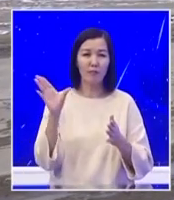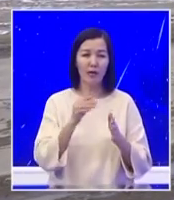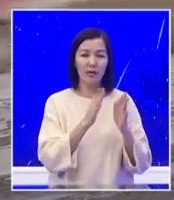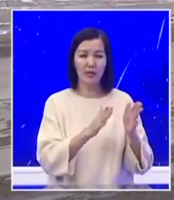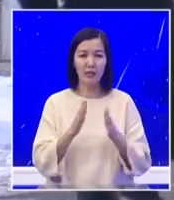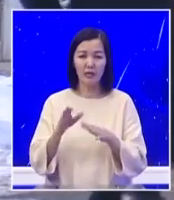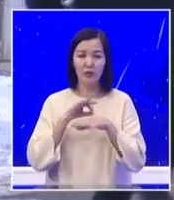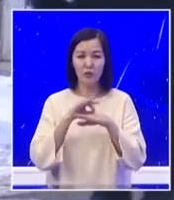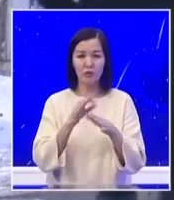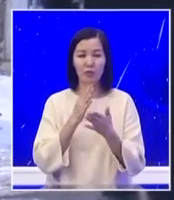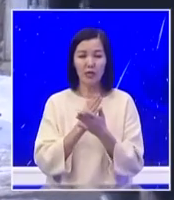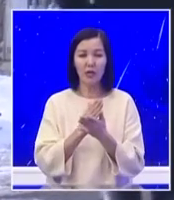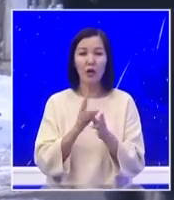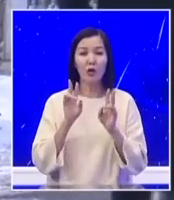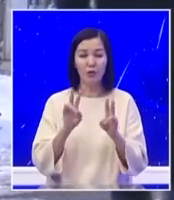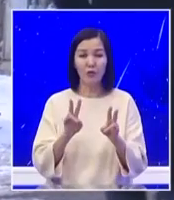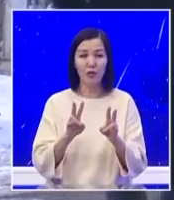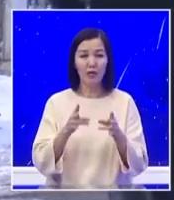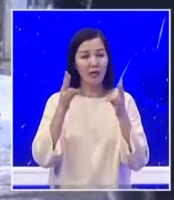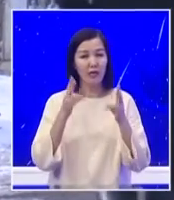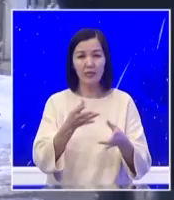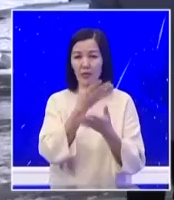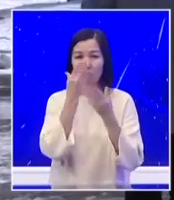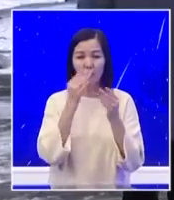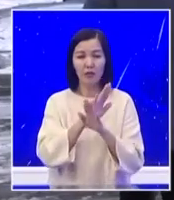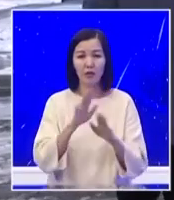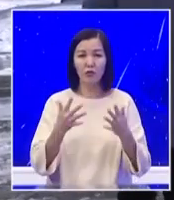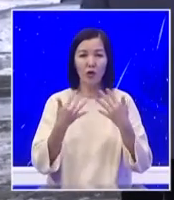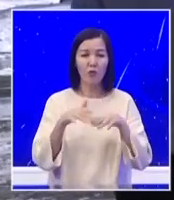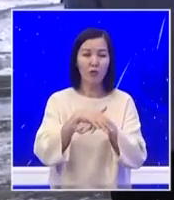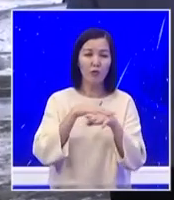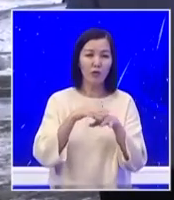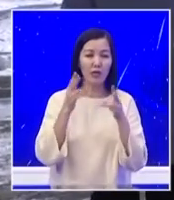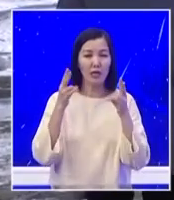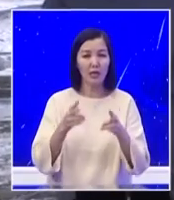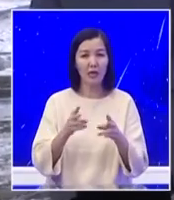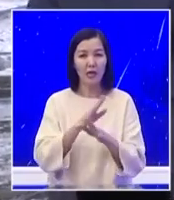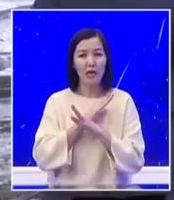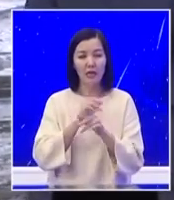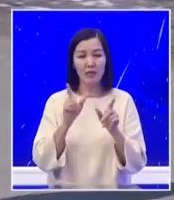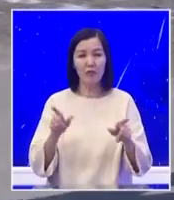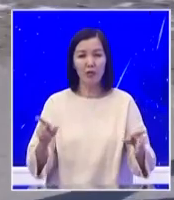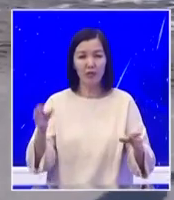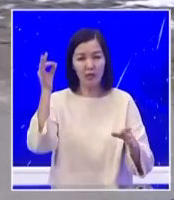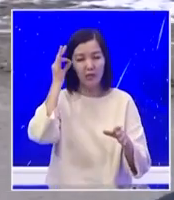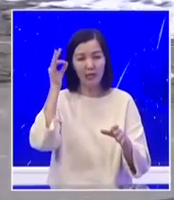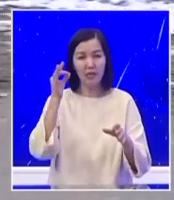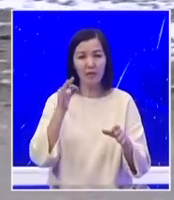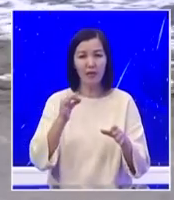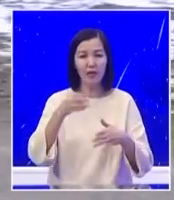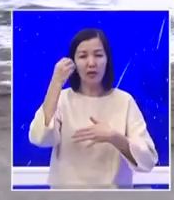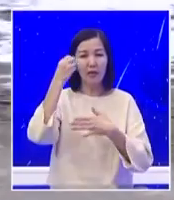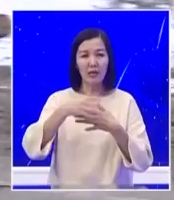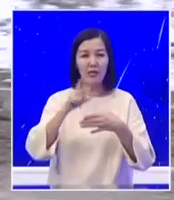қалыпты жүріп жатыр. Әйтсе де қасірет ұмытылған жоқ. Бүгінде ауыл тұрғындары апат кезінде қаза болған тұрғындарды еске алып, орталық